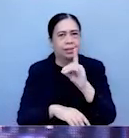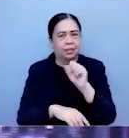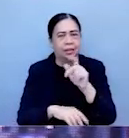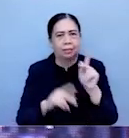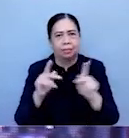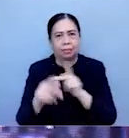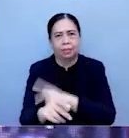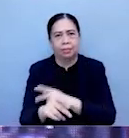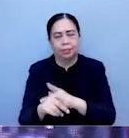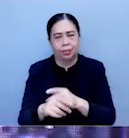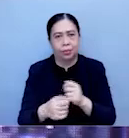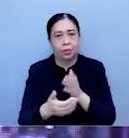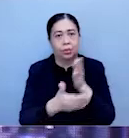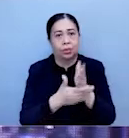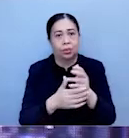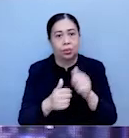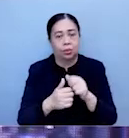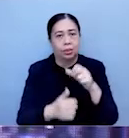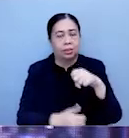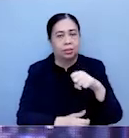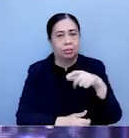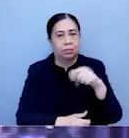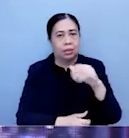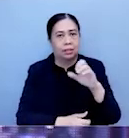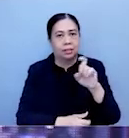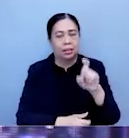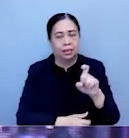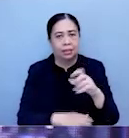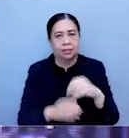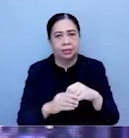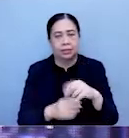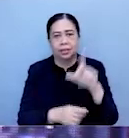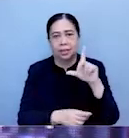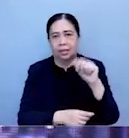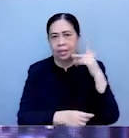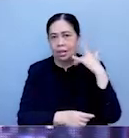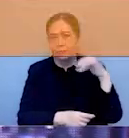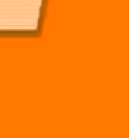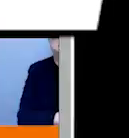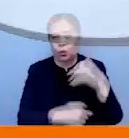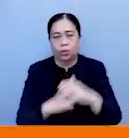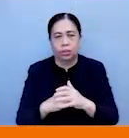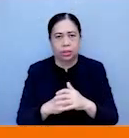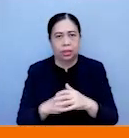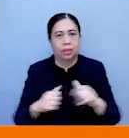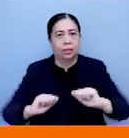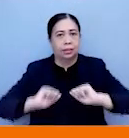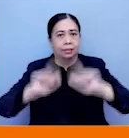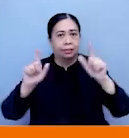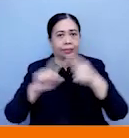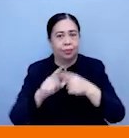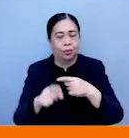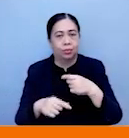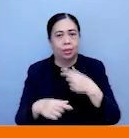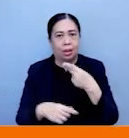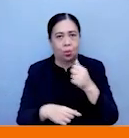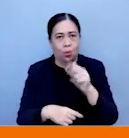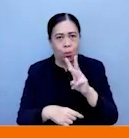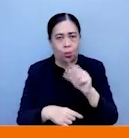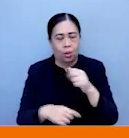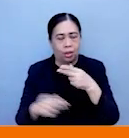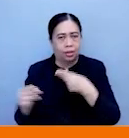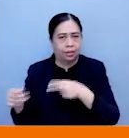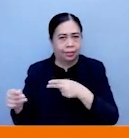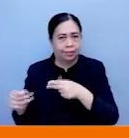din siya sa SpaceX facility sa Los Angeles, California. Live mula sa Honolulu, Hawaii, nasa frontline ng balitang yan si